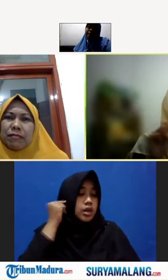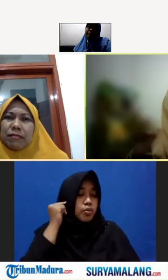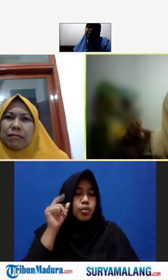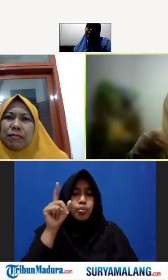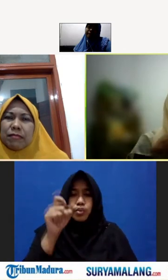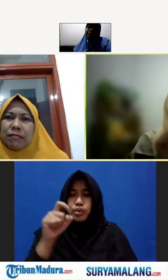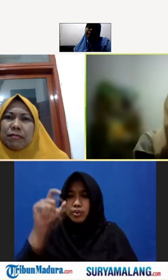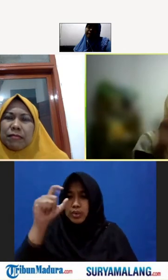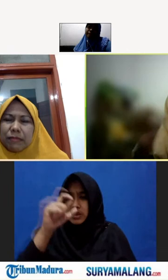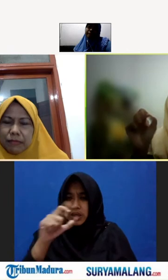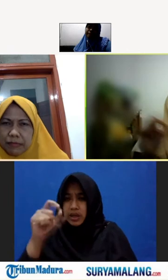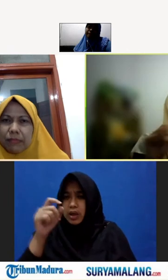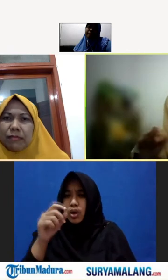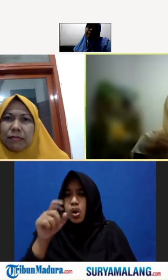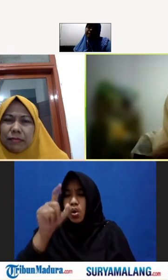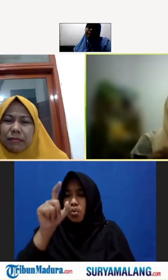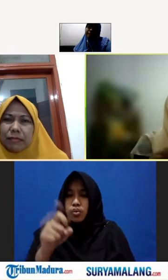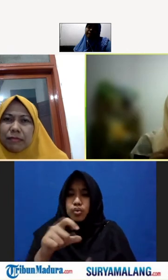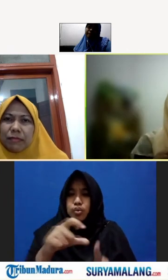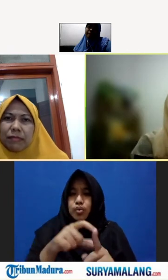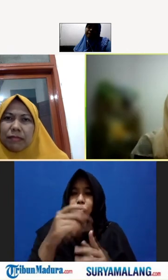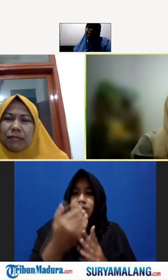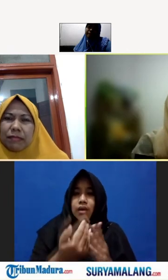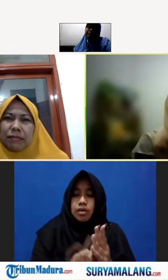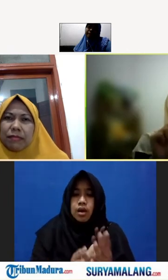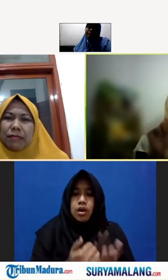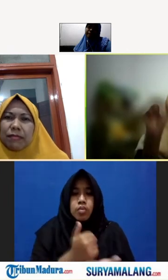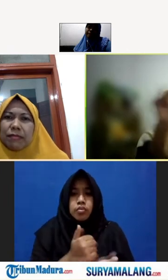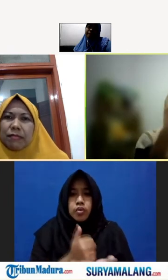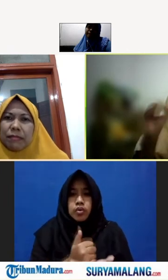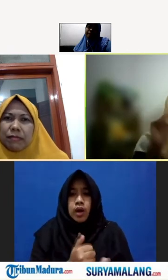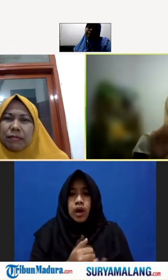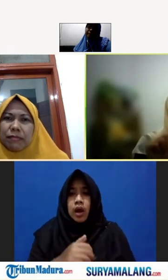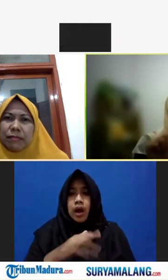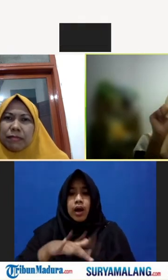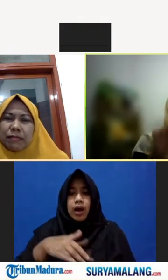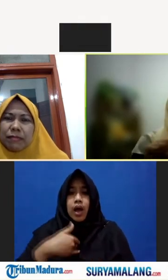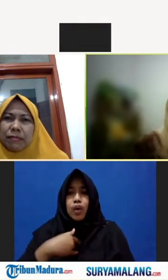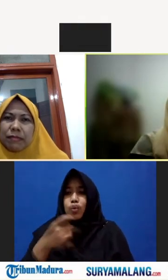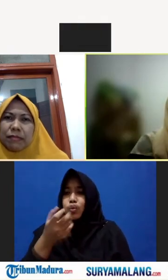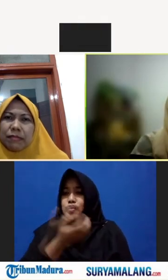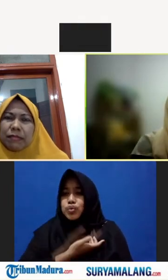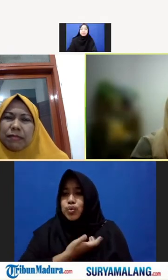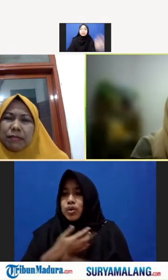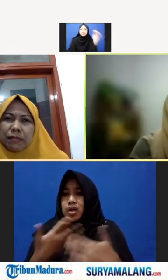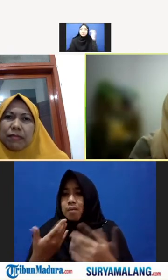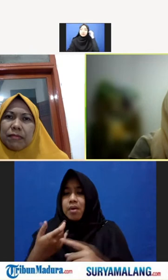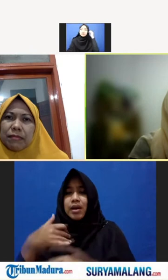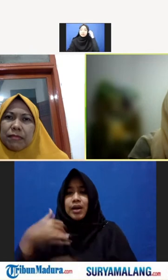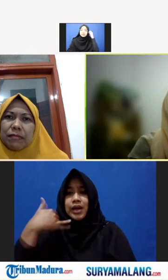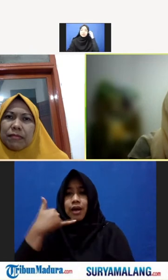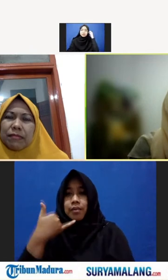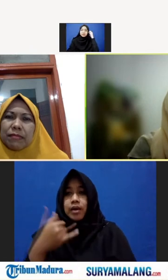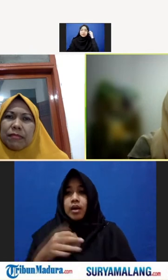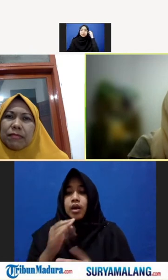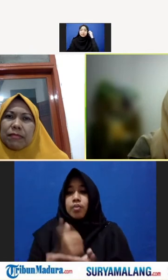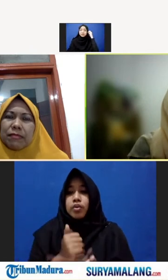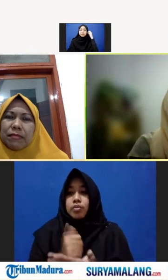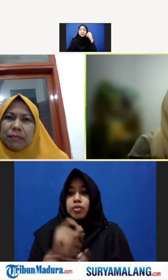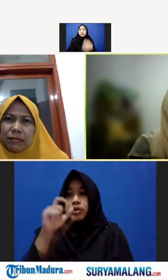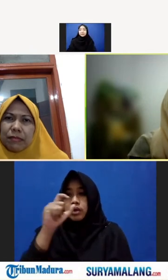perlu data apa sih yang anak aku suka dari handphone. Nah, itu dicatat, cari realnya itu kayak gimana.